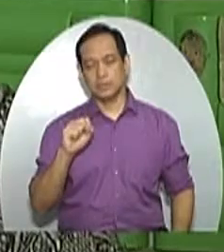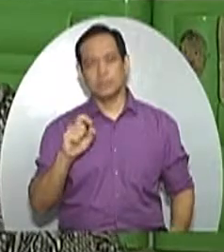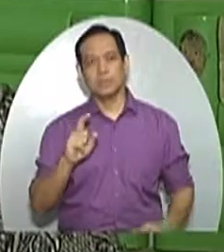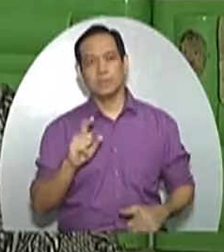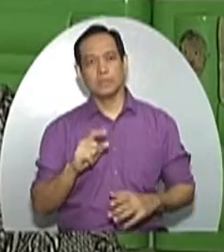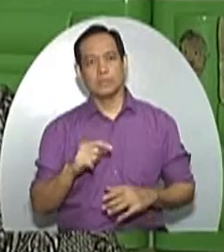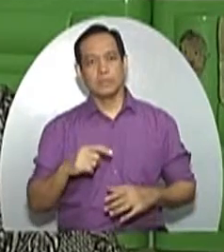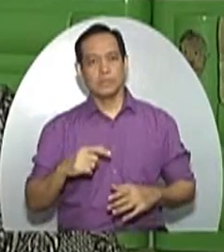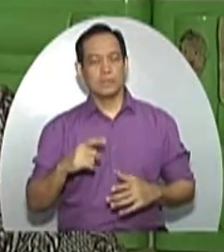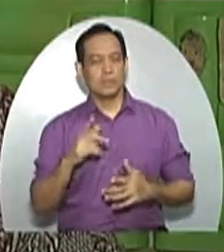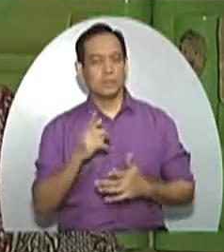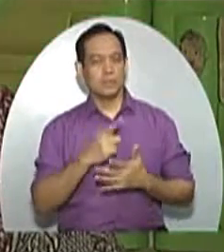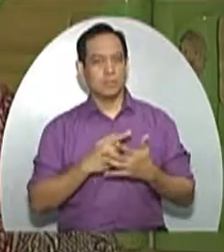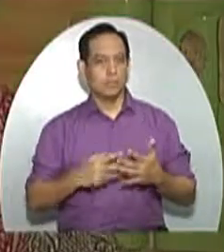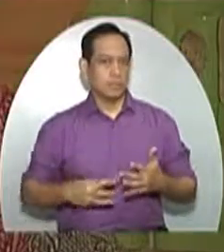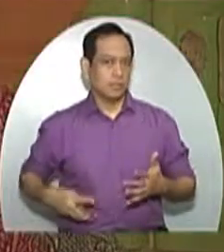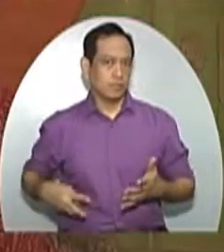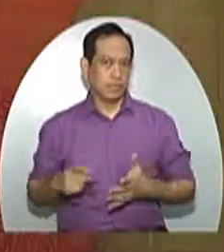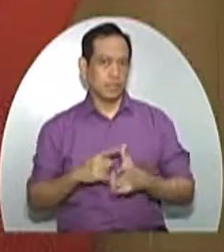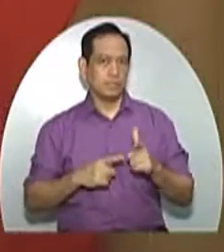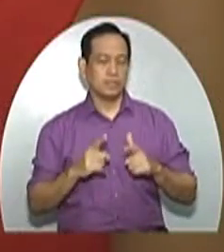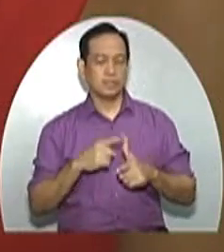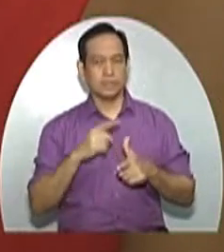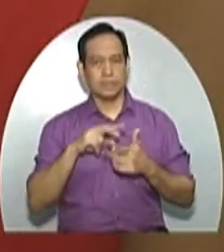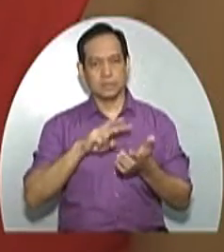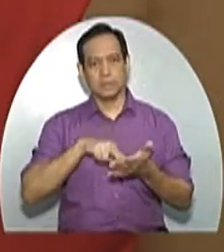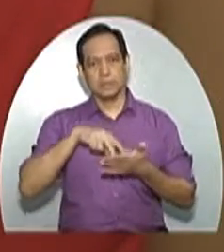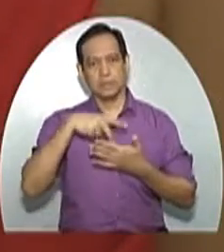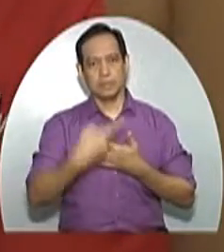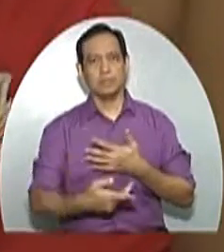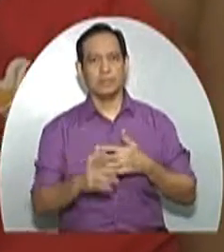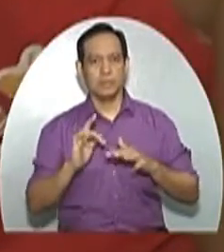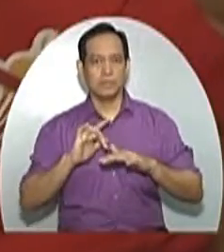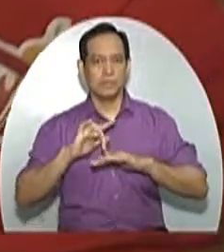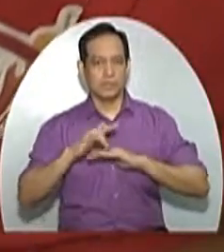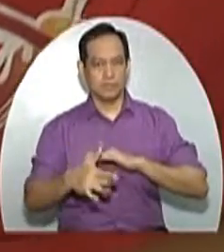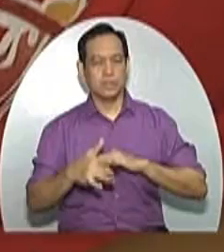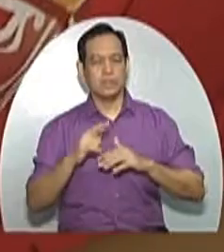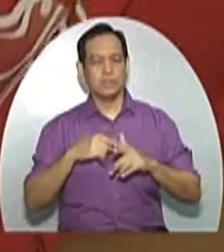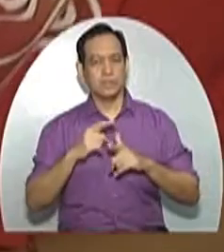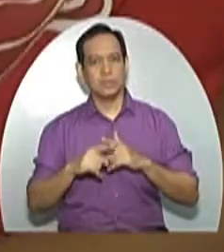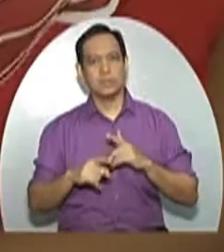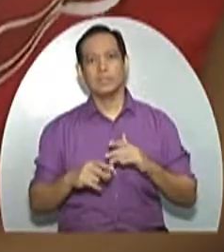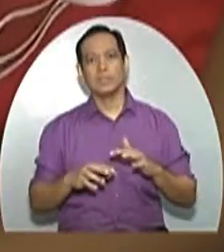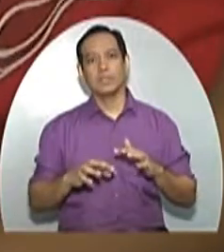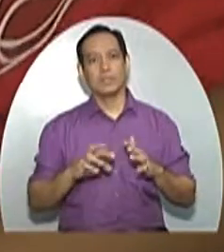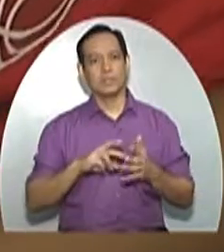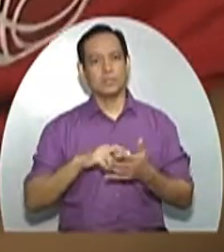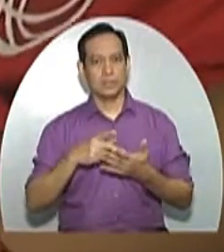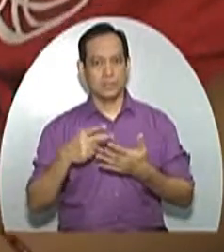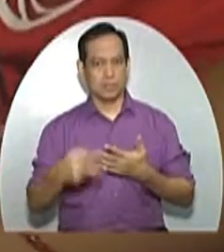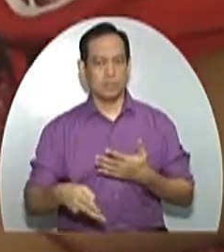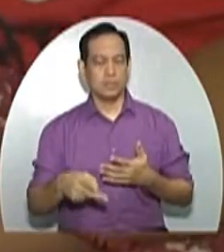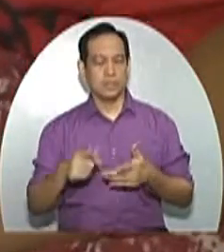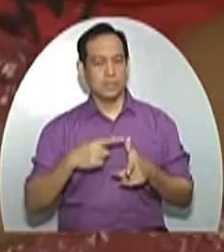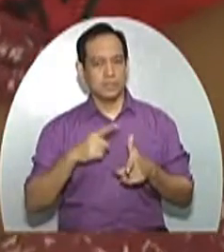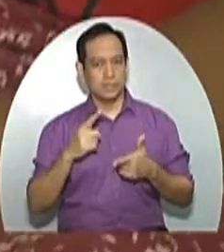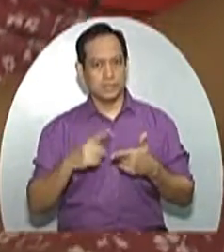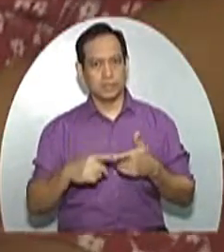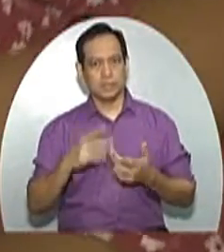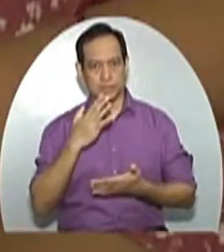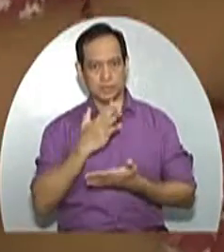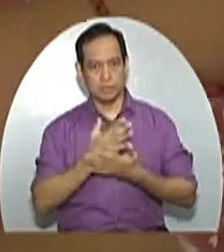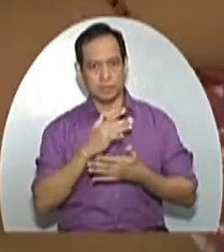tapos bigla na lang po talaga siyang natutumba, natitisod, minsan bigla na lang nadadapa. Hanggang